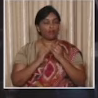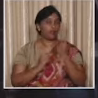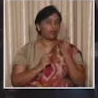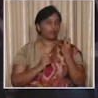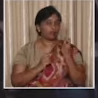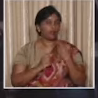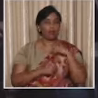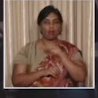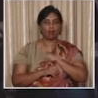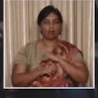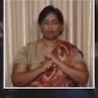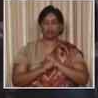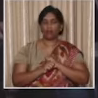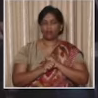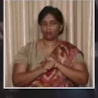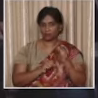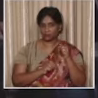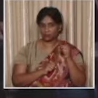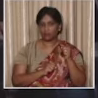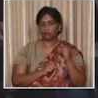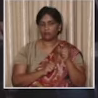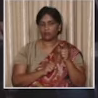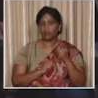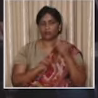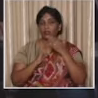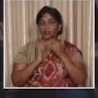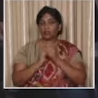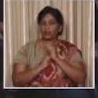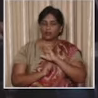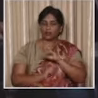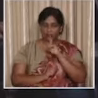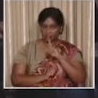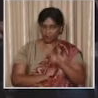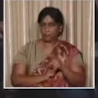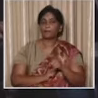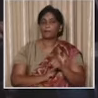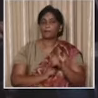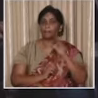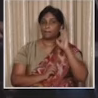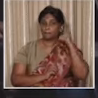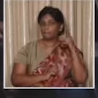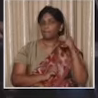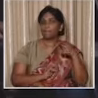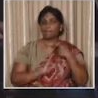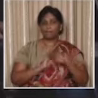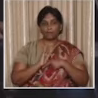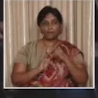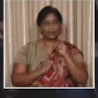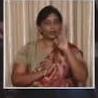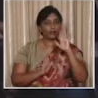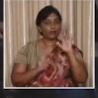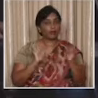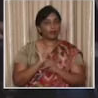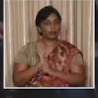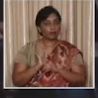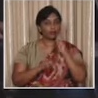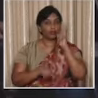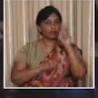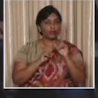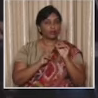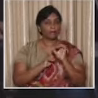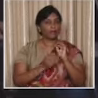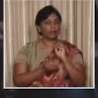විතර ආදායම් මාර්ගයක් සම්පූර්ණ වෙනවා. පාකින් එකත් අවධාරණය කරමින් විශේෂයෙන්ම අපේ රටේ 65 ලක්ෂයක් වෙන මේ පුද්ගලික